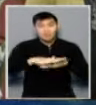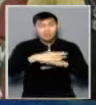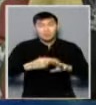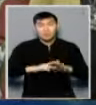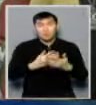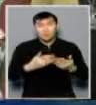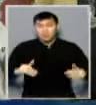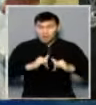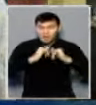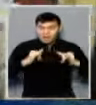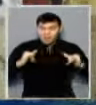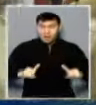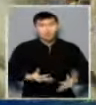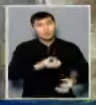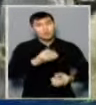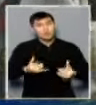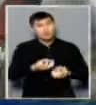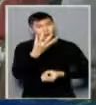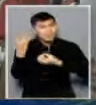еліміздің өркендеуі,